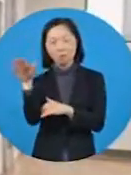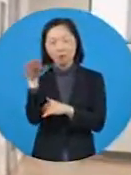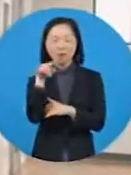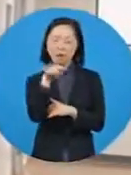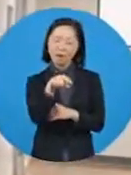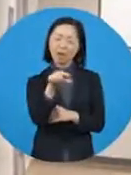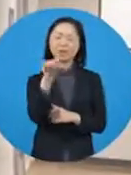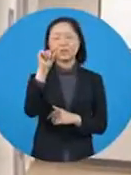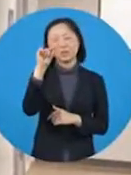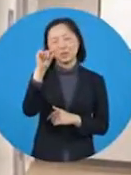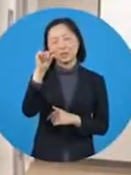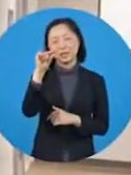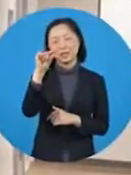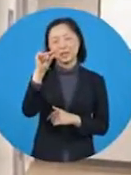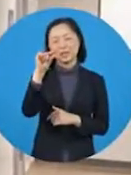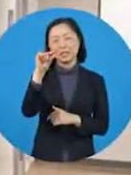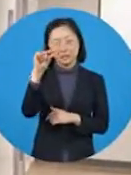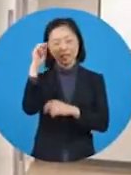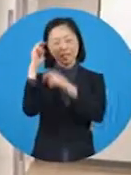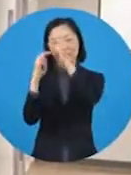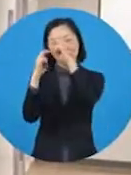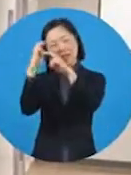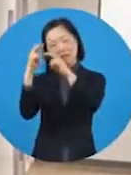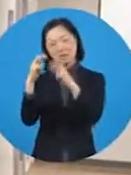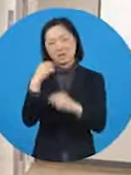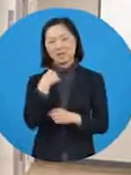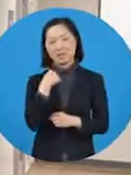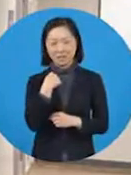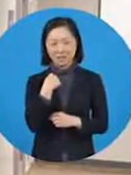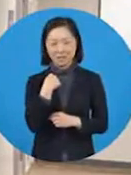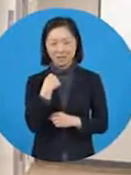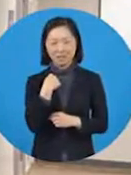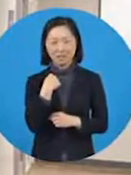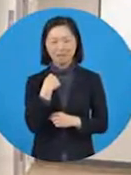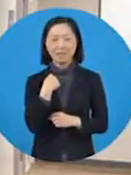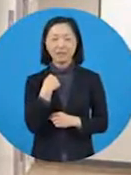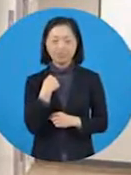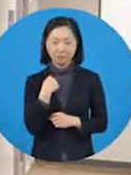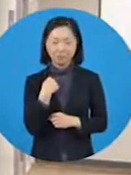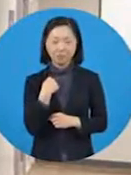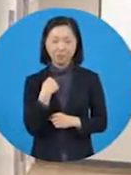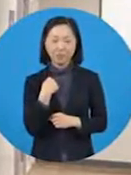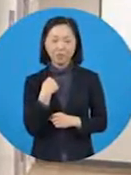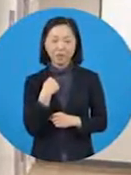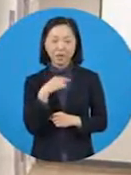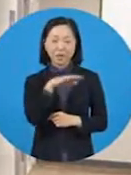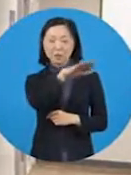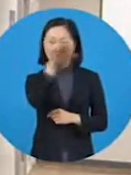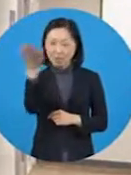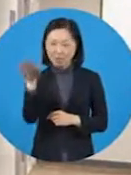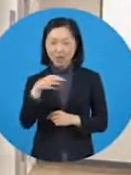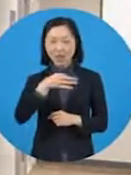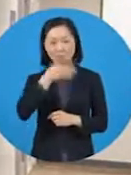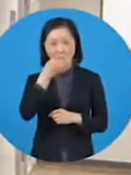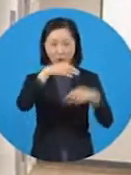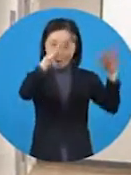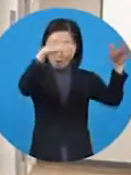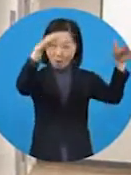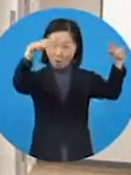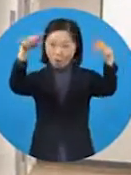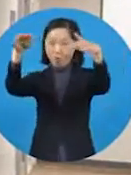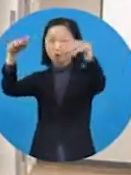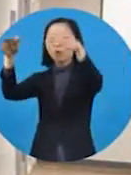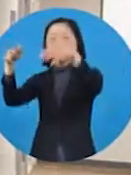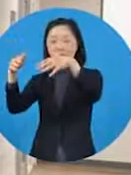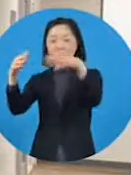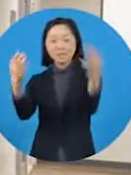し上の若者世代というのがなかなか入ってきてくれないというのが、当時から悩みとしてあったんですね。なのでそういった世代に対しての、働